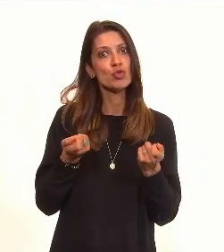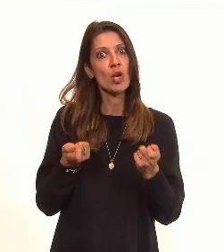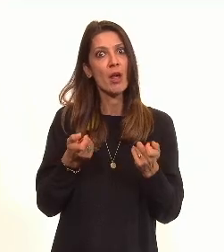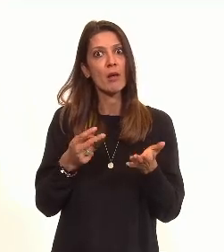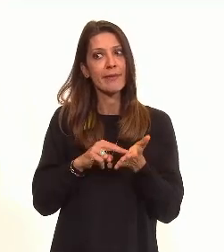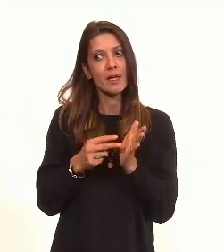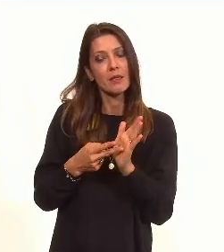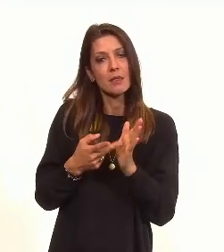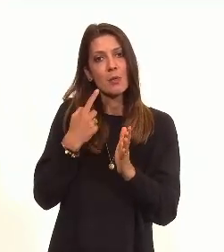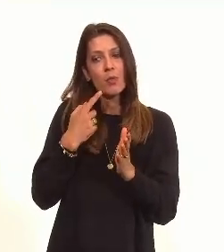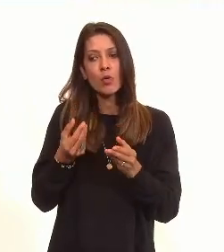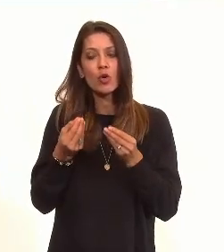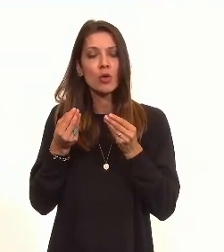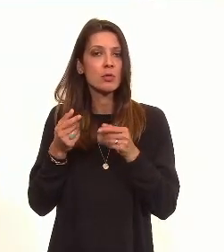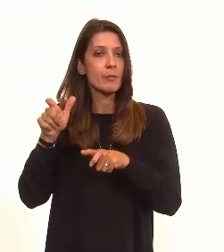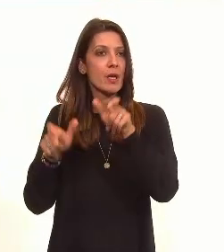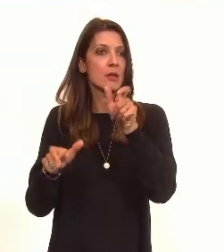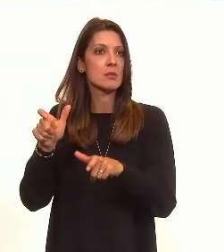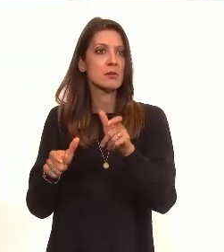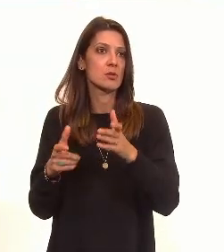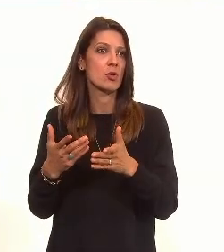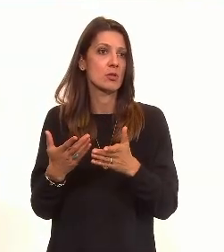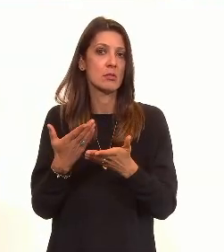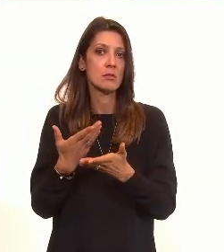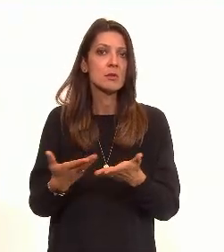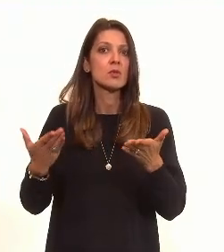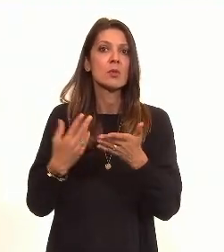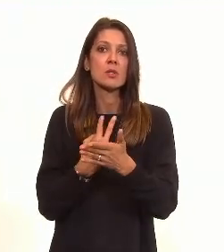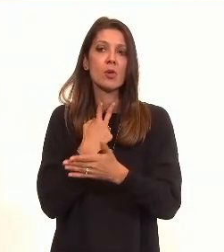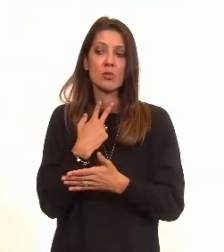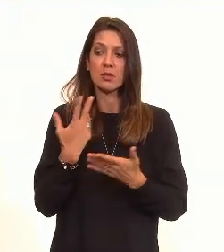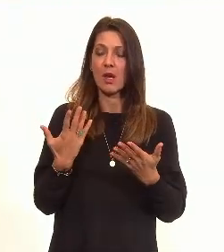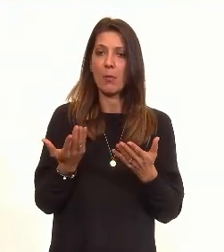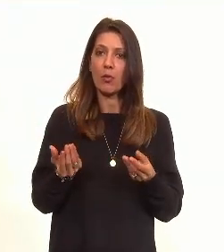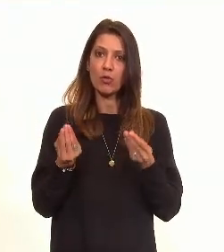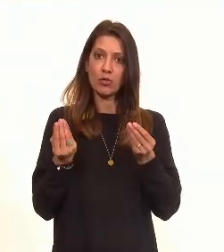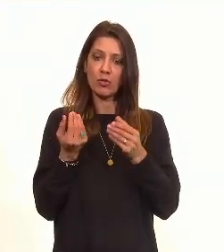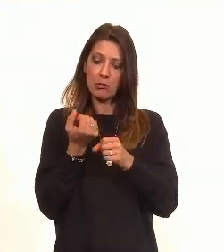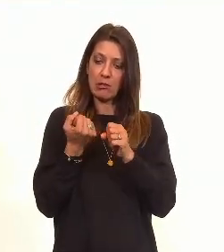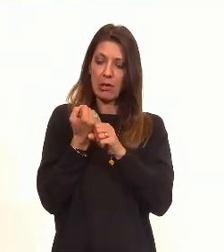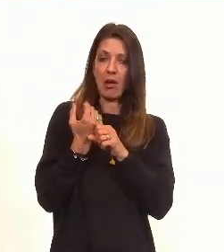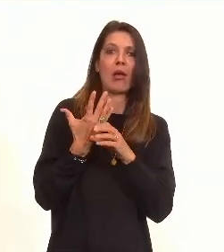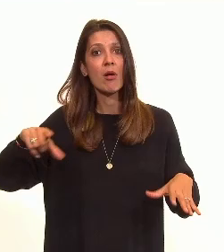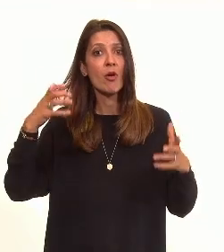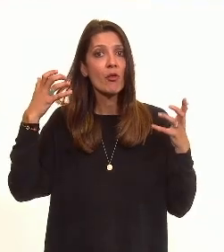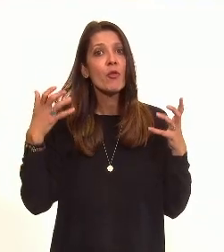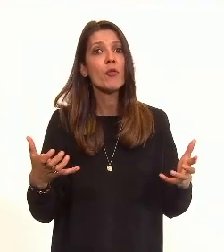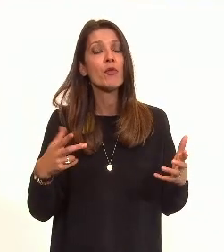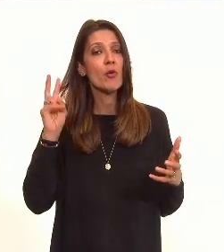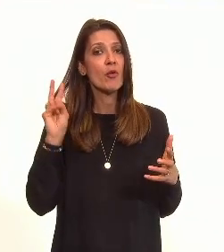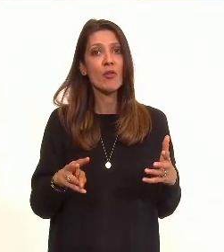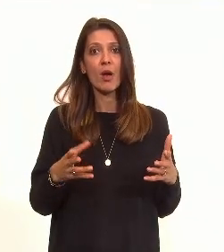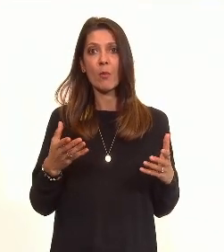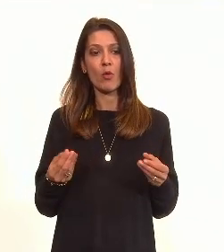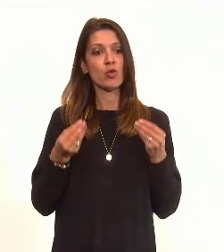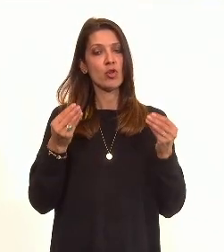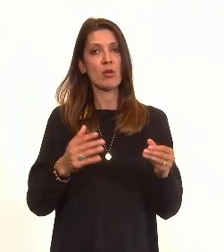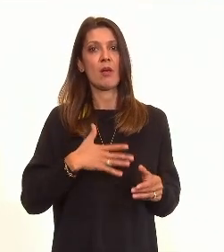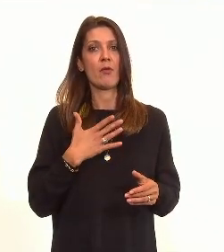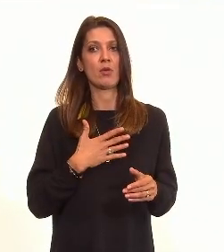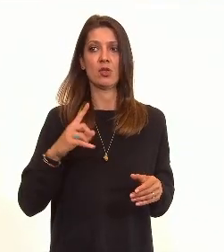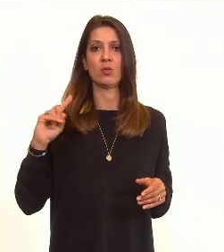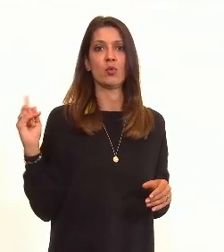travaillé ensemble, et ça c'est vraiment un gros travail, et Clément après va vous en dire plus, sur le niveau d'accessibilité du jeu que les